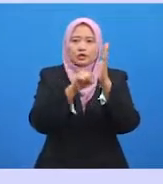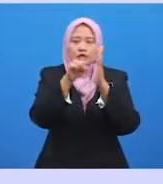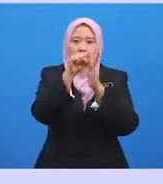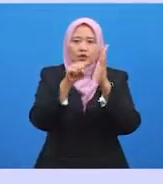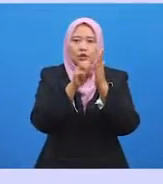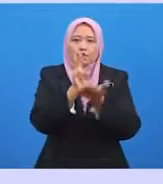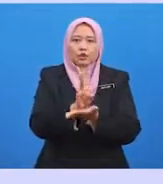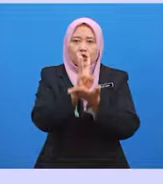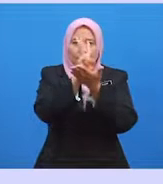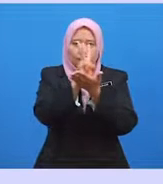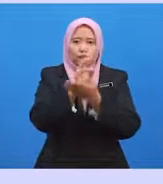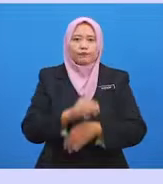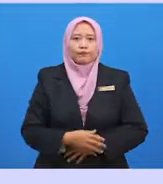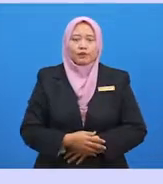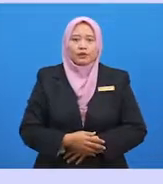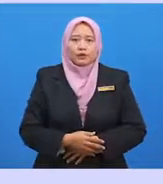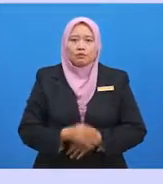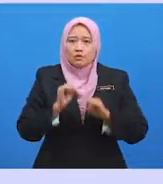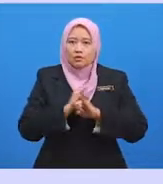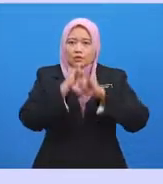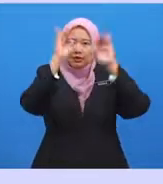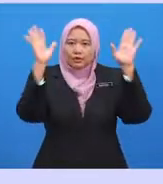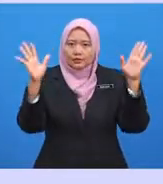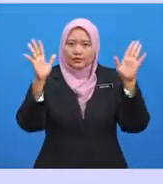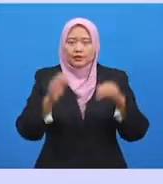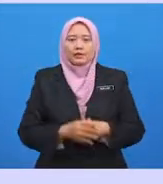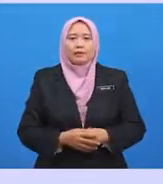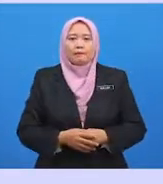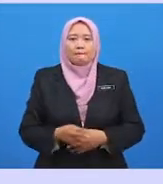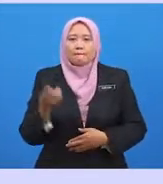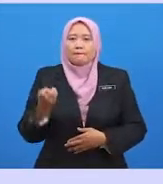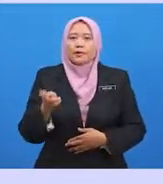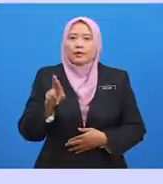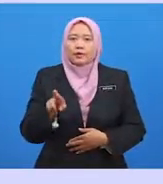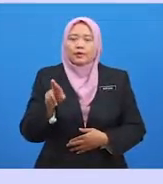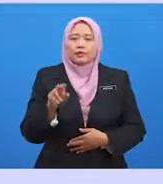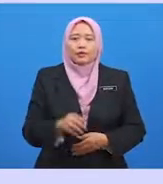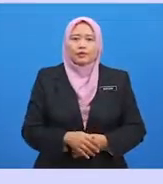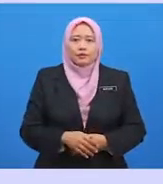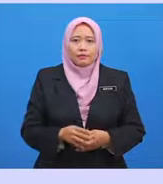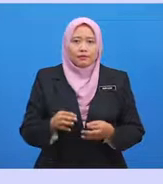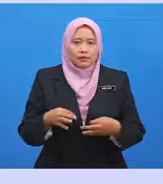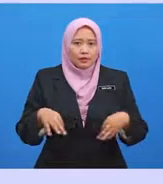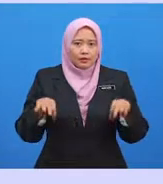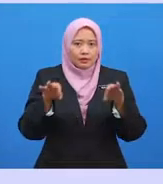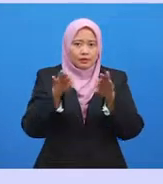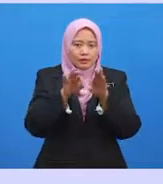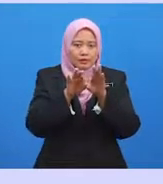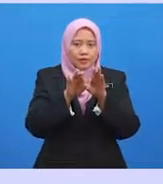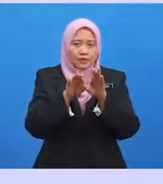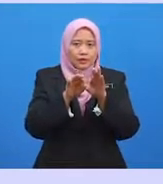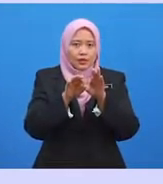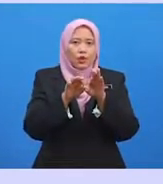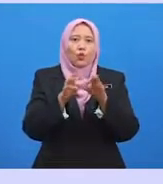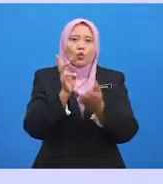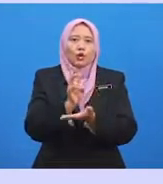menjelaskan perkara yang berkaitan dengan wakaf dengan baik keempat menerangkan